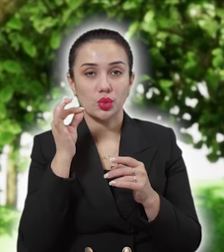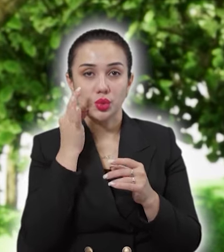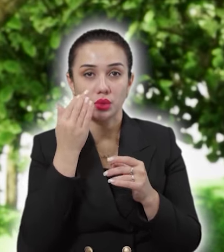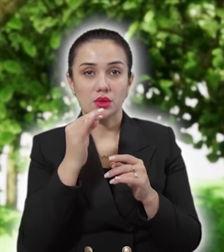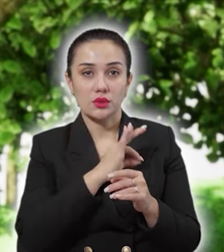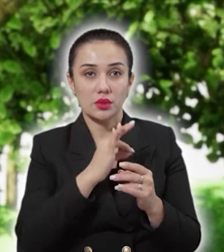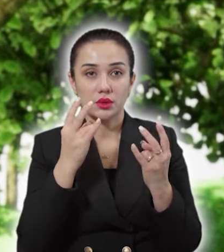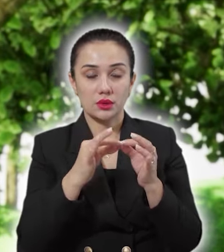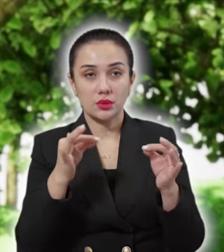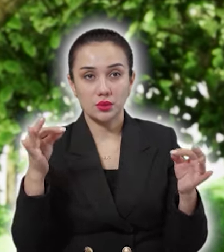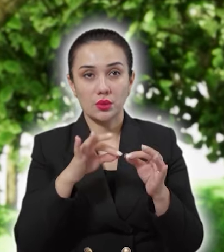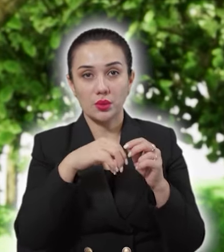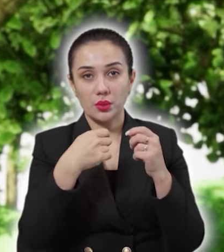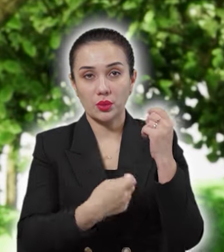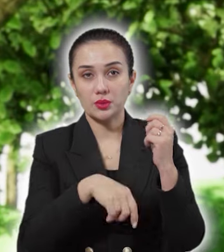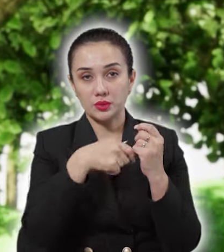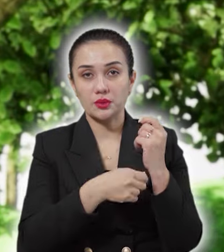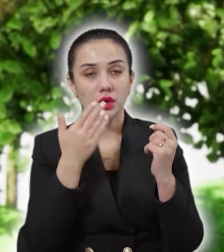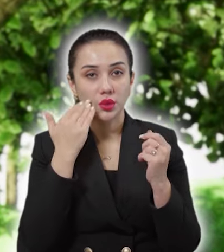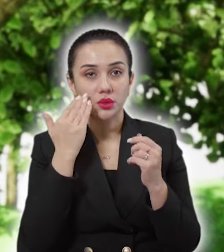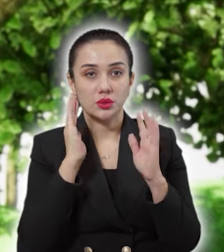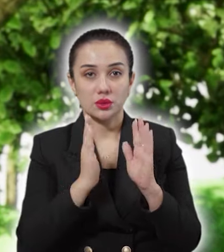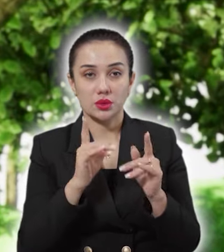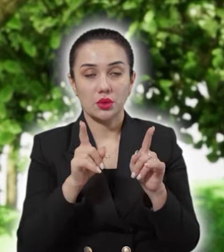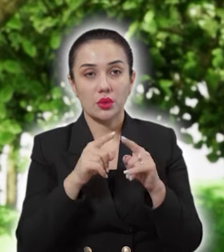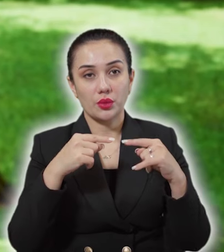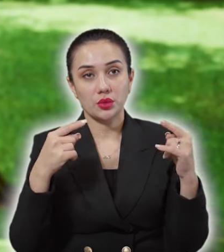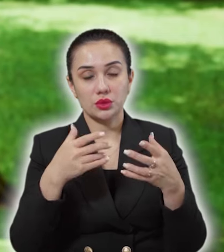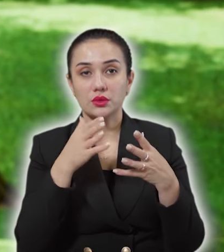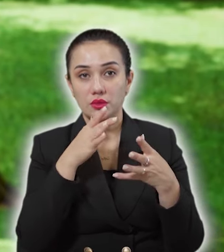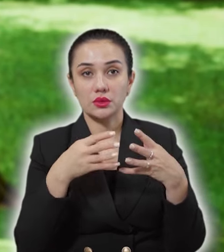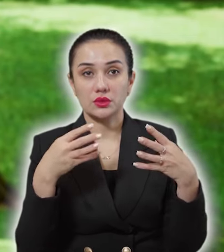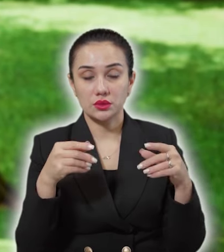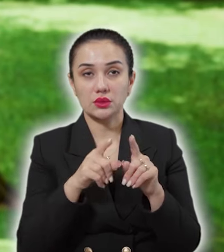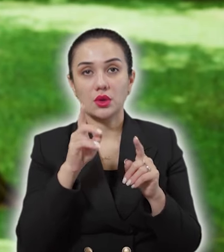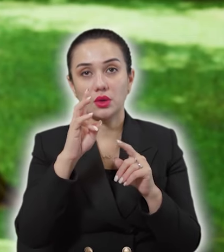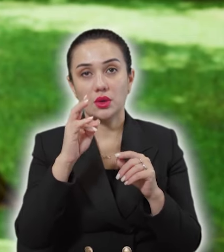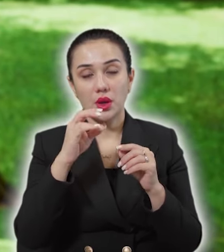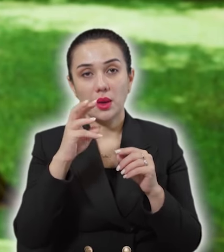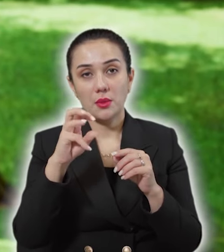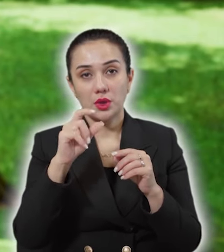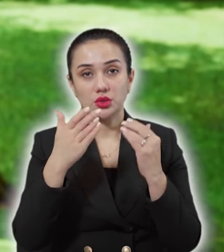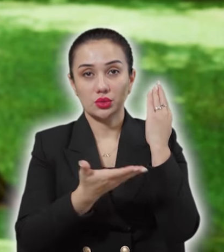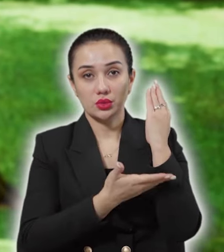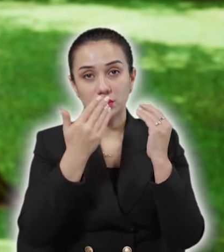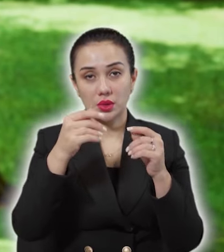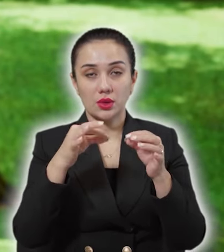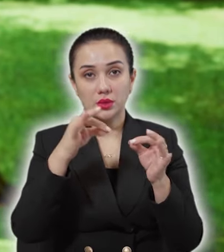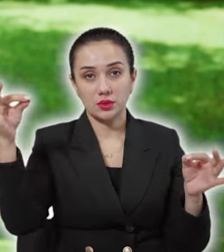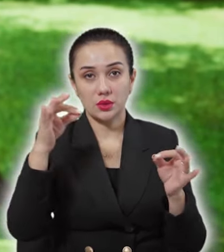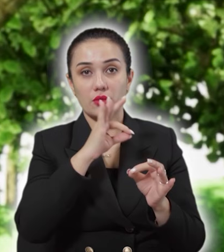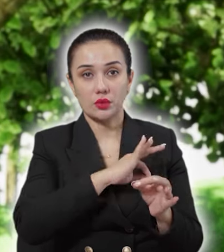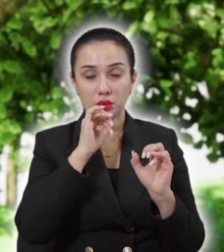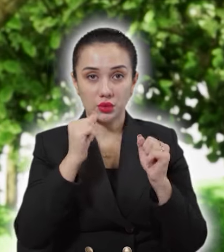foydalanish kerak. Bu vaqtda novdalarning po'stlog'i oson olib tashlanadi. Boshqa fasllarda ham majnuntol novdalaridan foydalanish